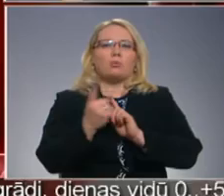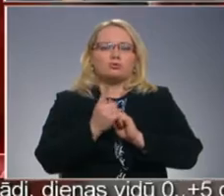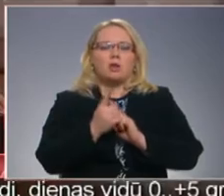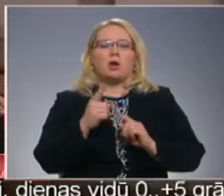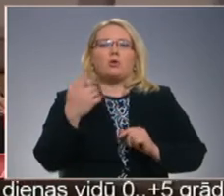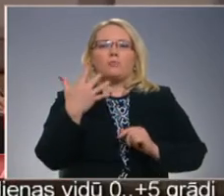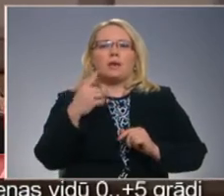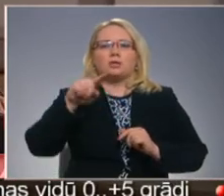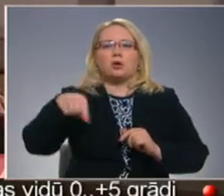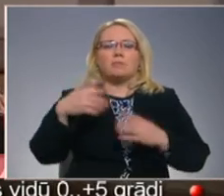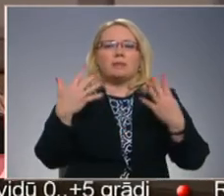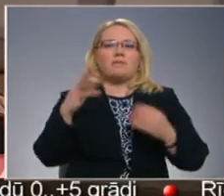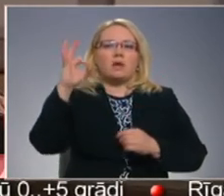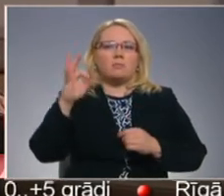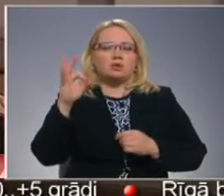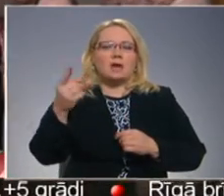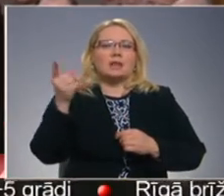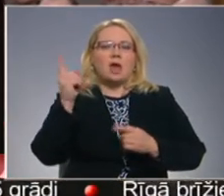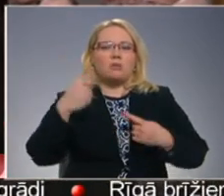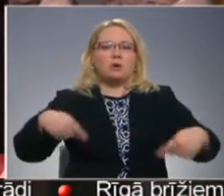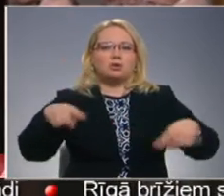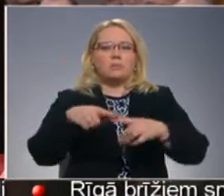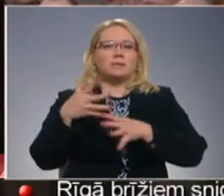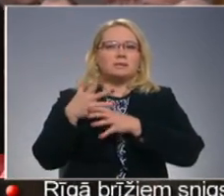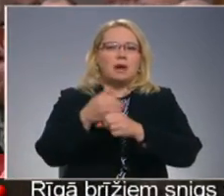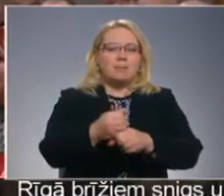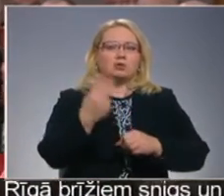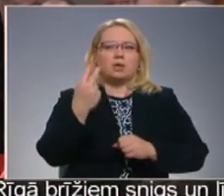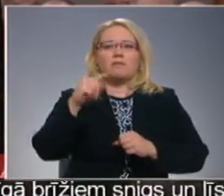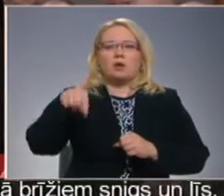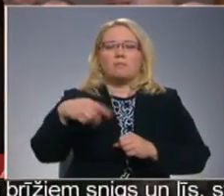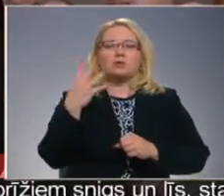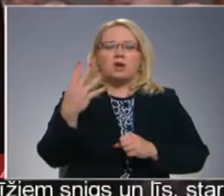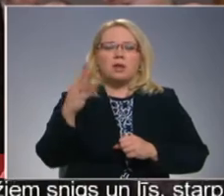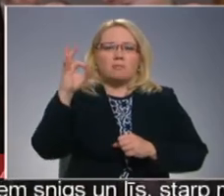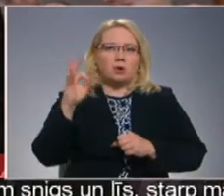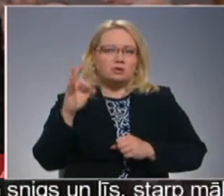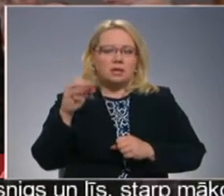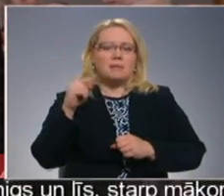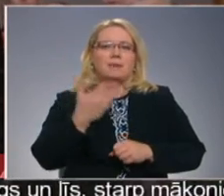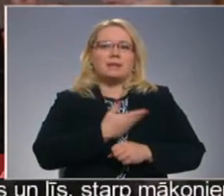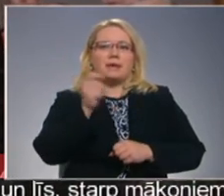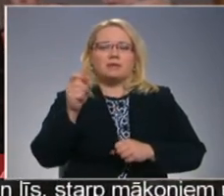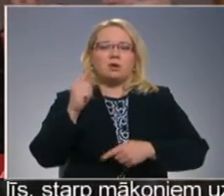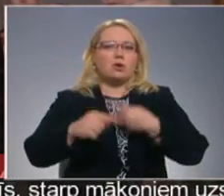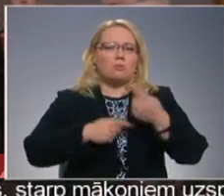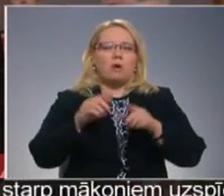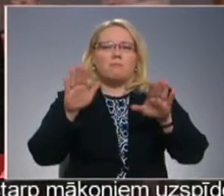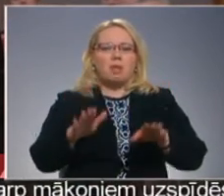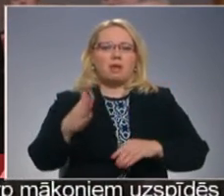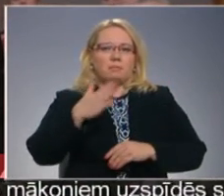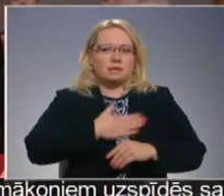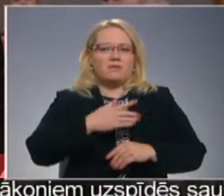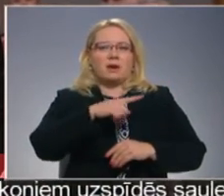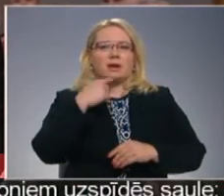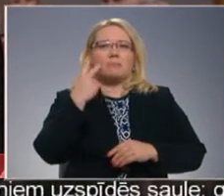no 5,9% lieguma zonas samazinājuši to uz 2,4%. Bet iedzīvotāji joprojām paliek pie sava, viņi